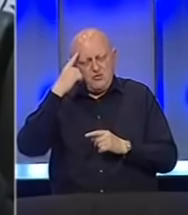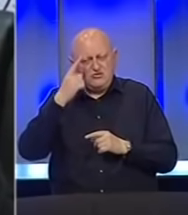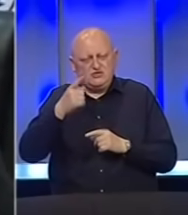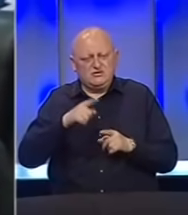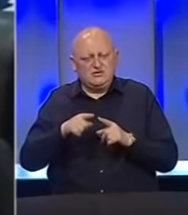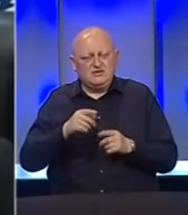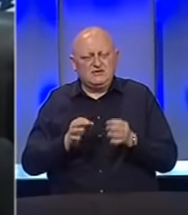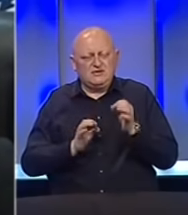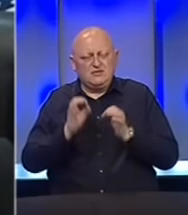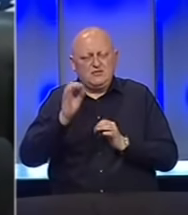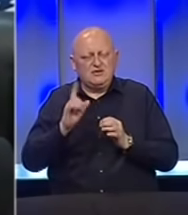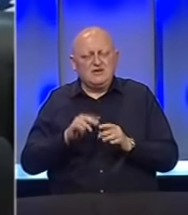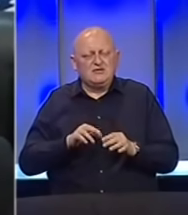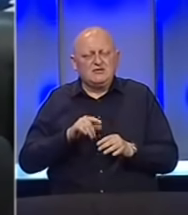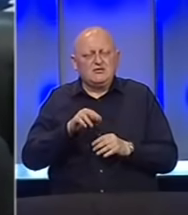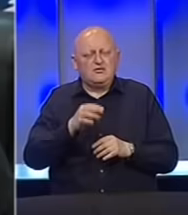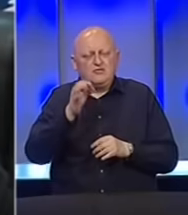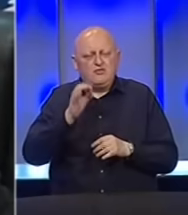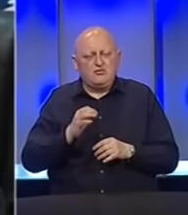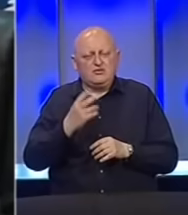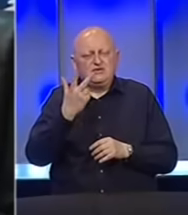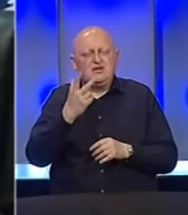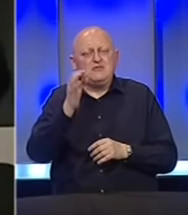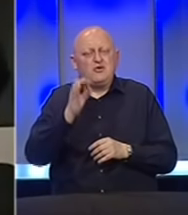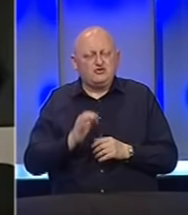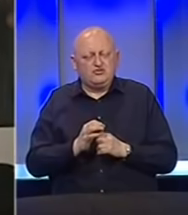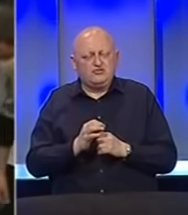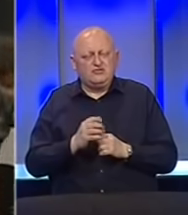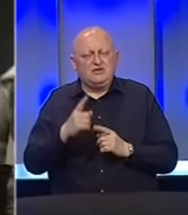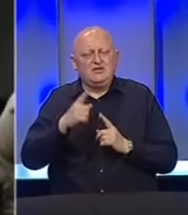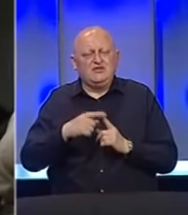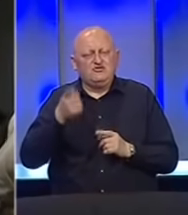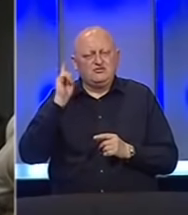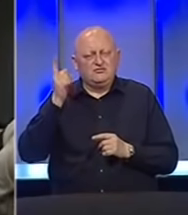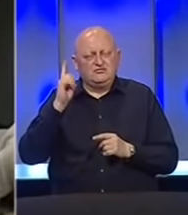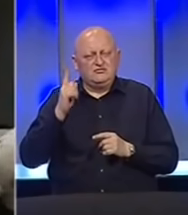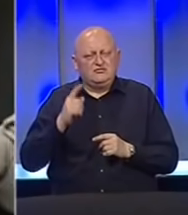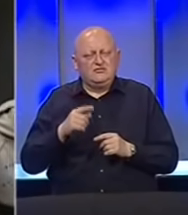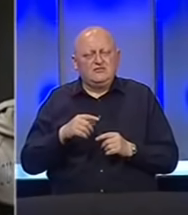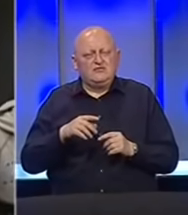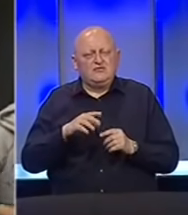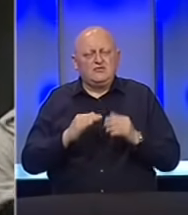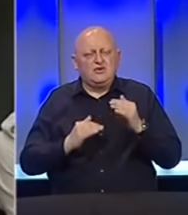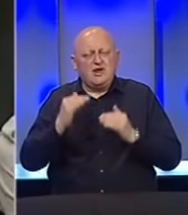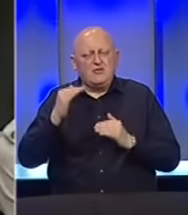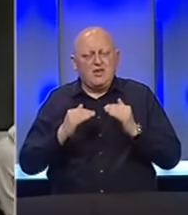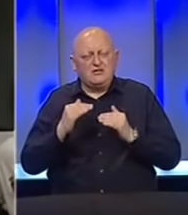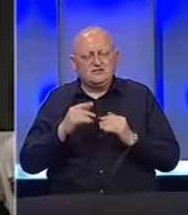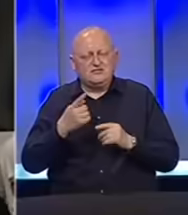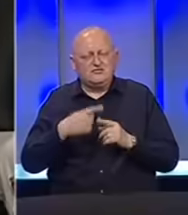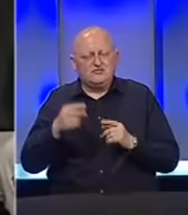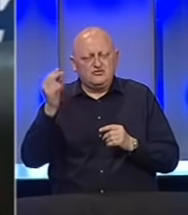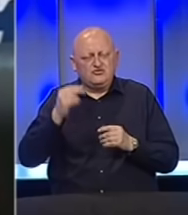isti procenat ne bi smio preći postotak od 3%. Trivić je kritikovala stavke u rebalansu prema koji ima